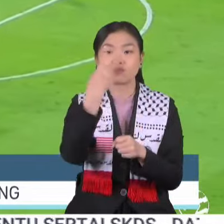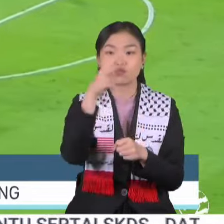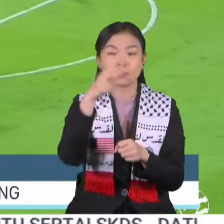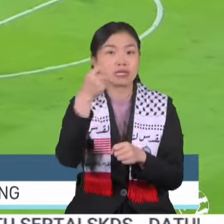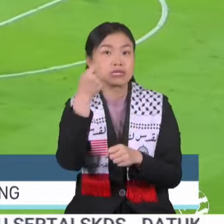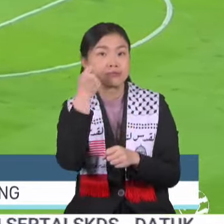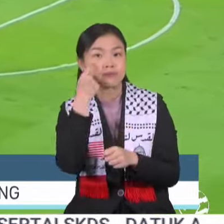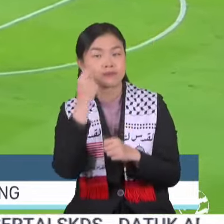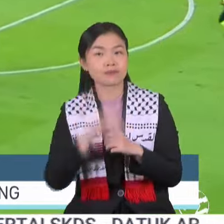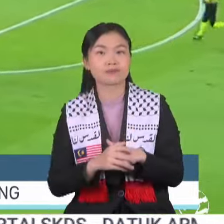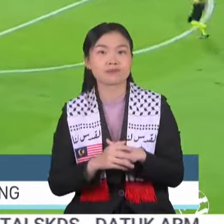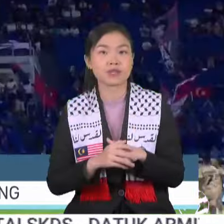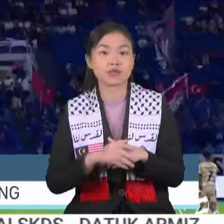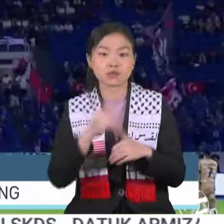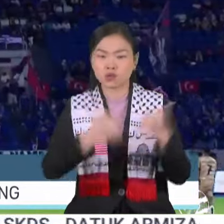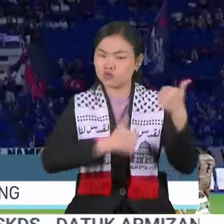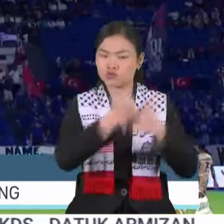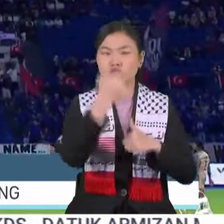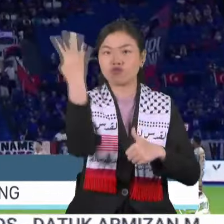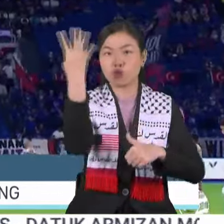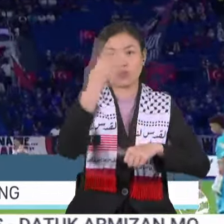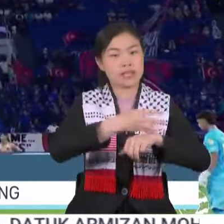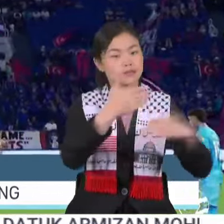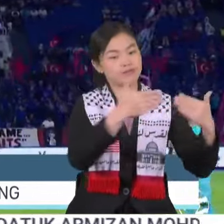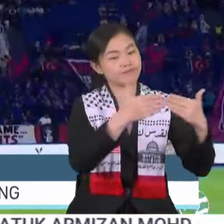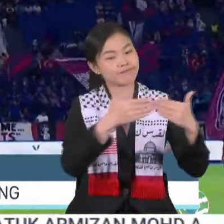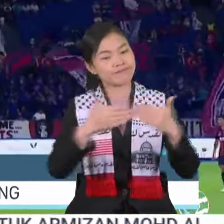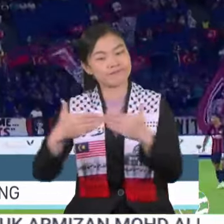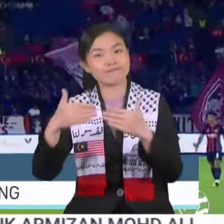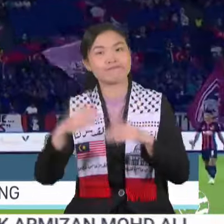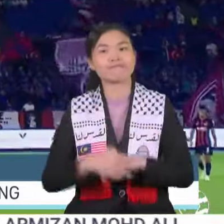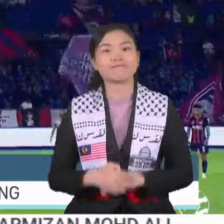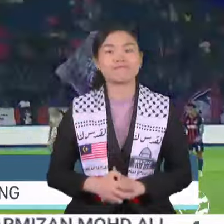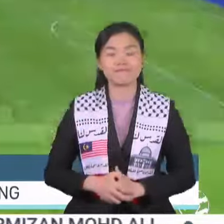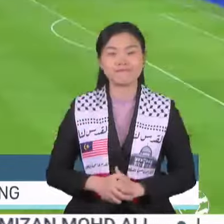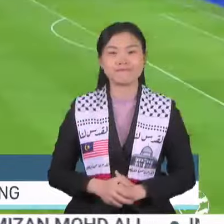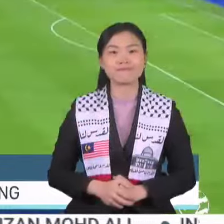mata. Ini merupakan kemenangan keempat berturut-turut skuad Harimau Selatan.